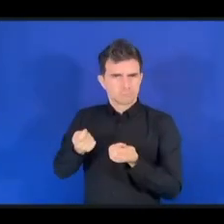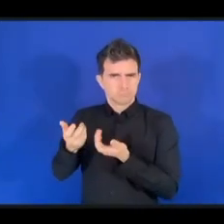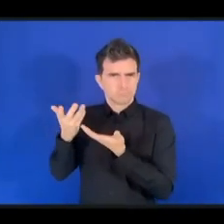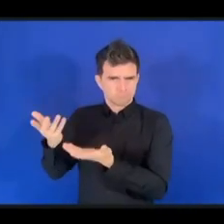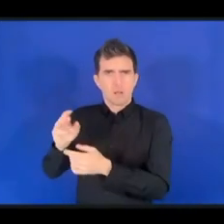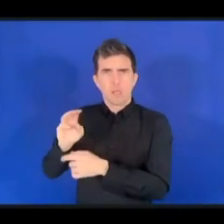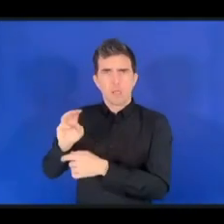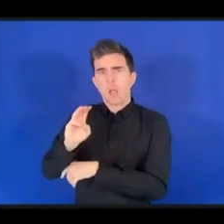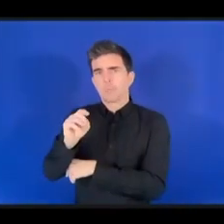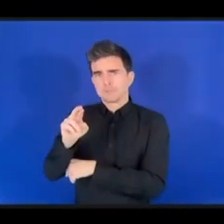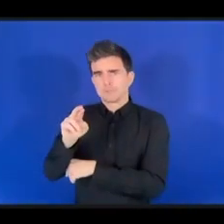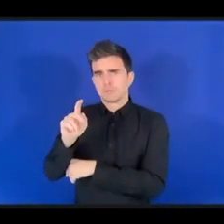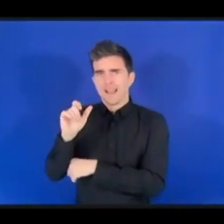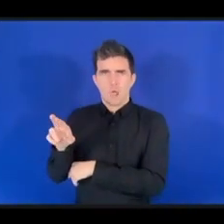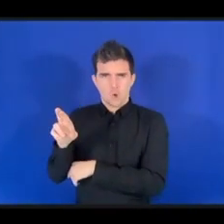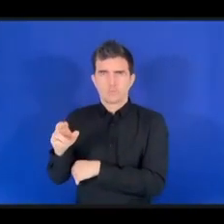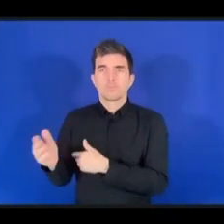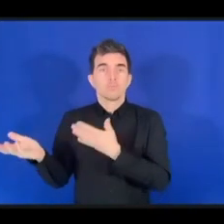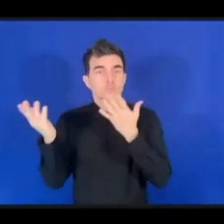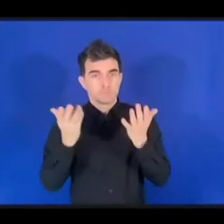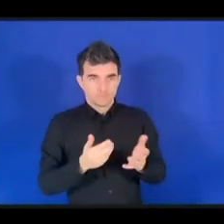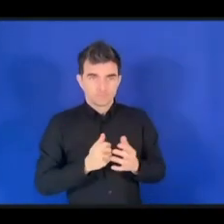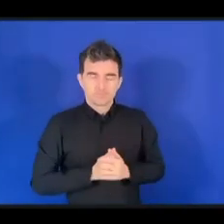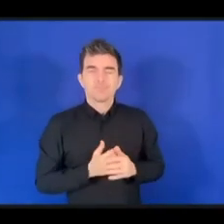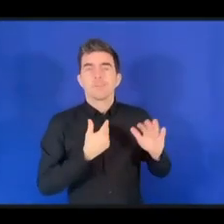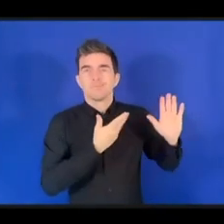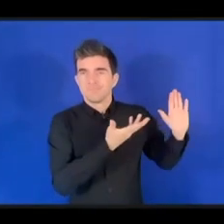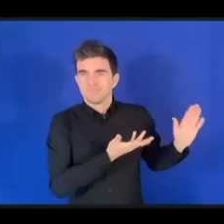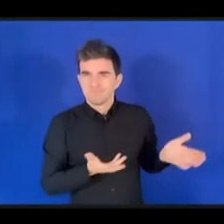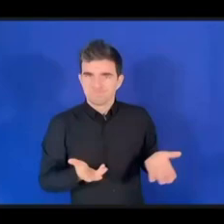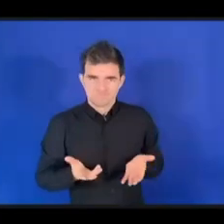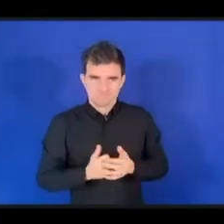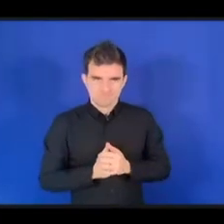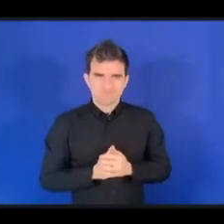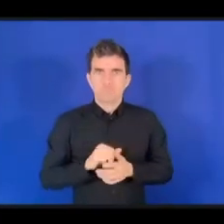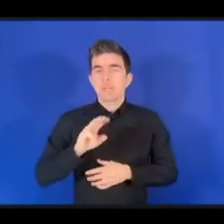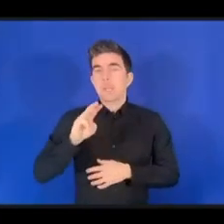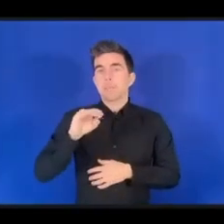Taylor maintenant j'invite